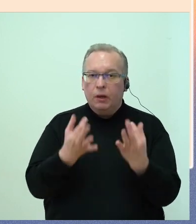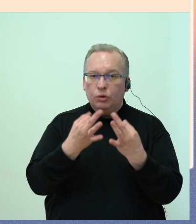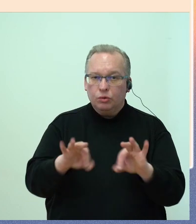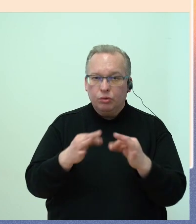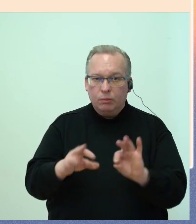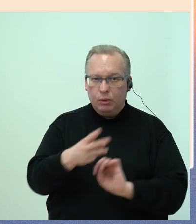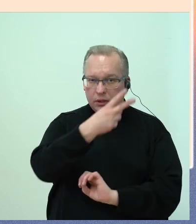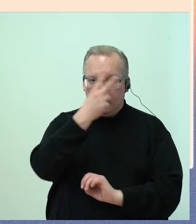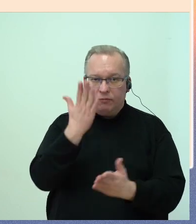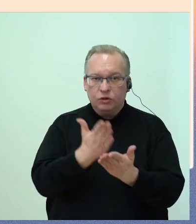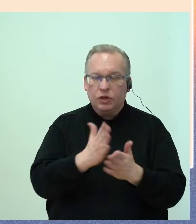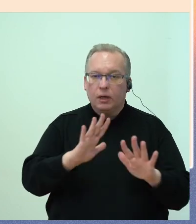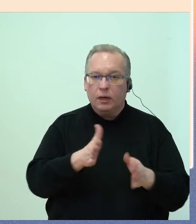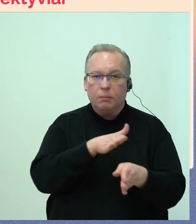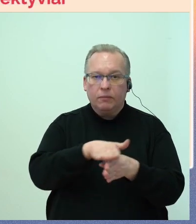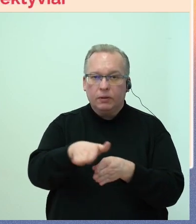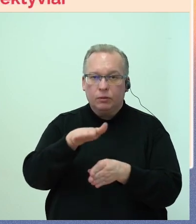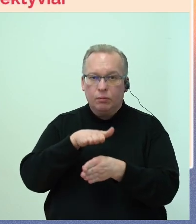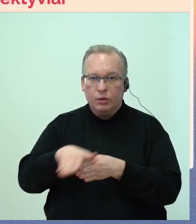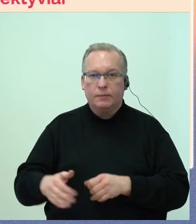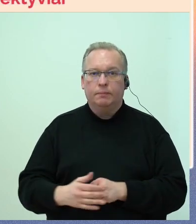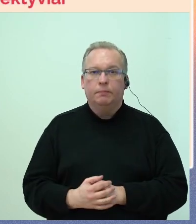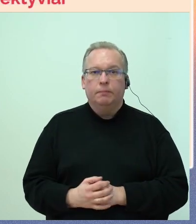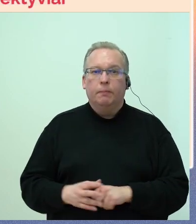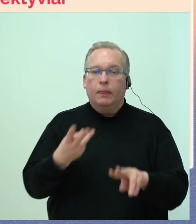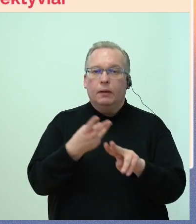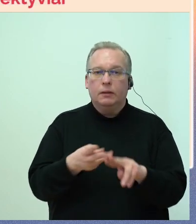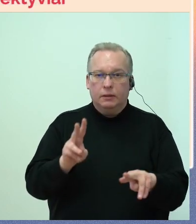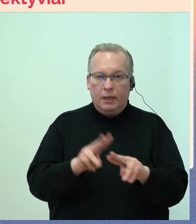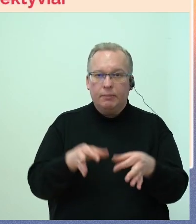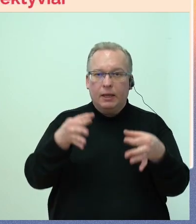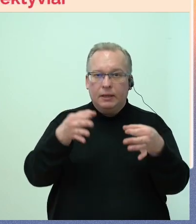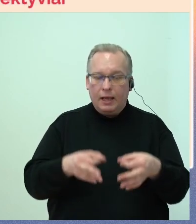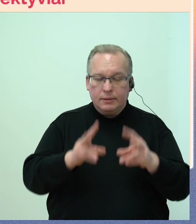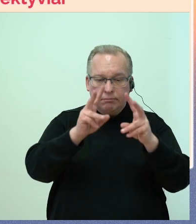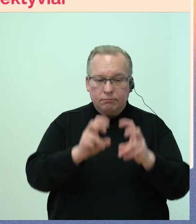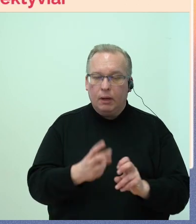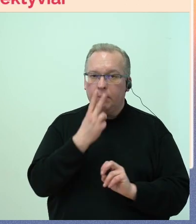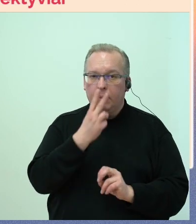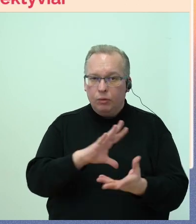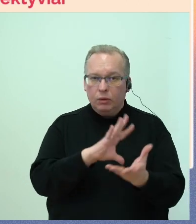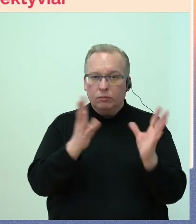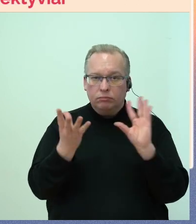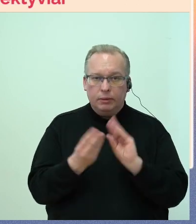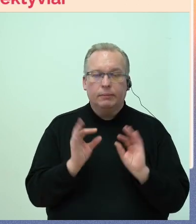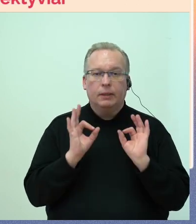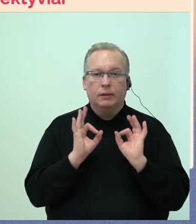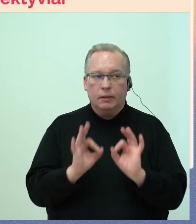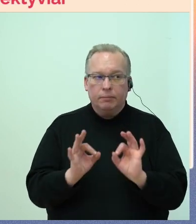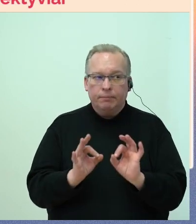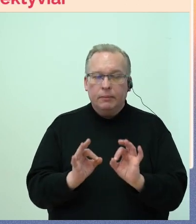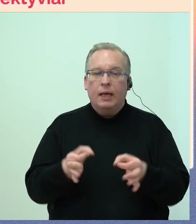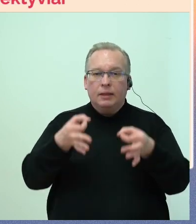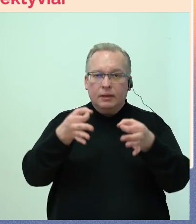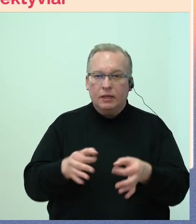Lietuvai ir kaip jos yra įgyvendinamos. Tai teisinė analizė parodė, kad iš esmės teisinis